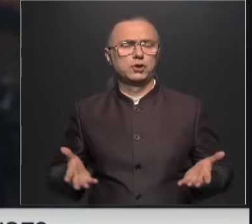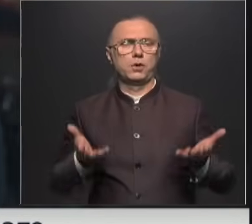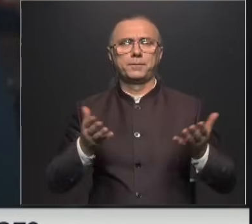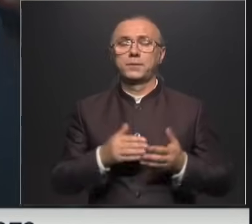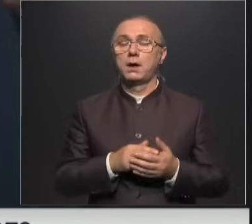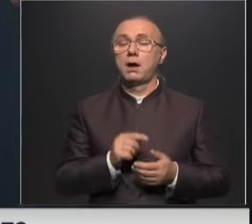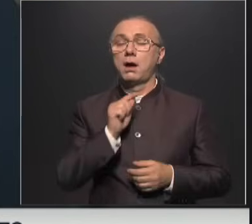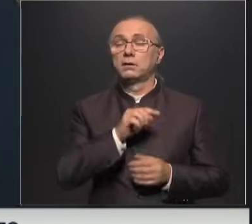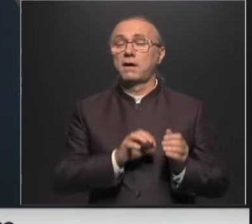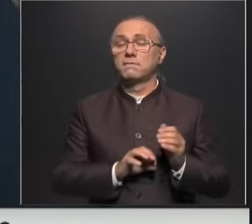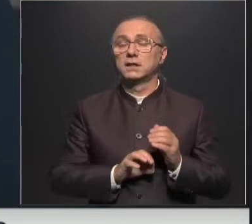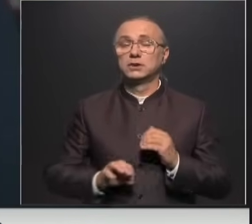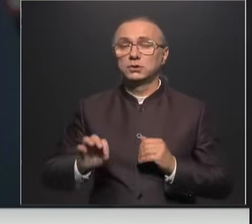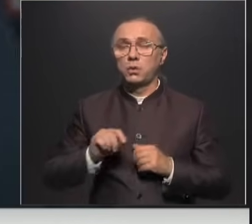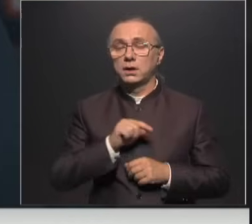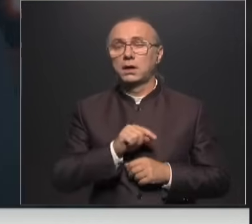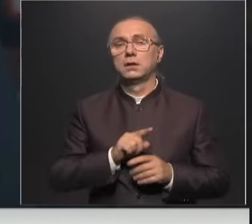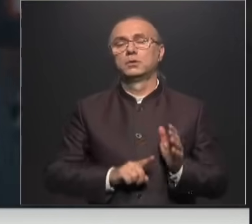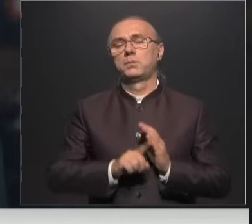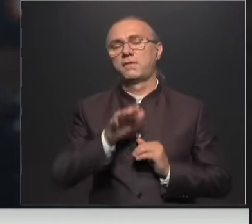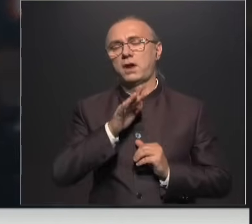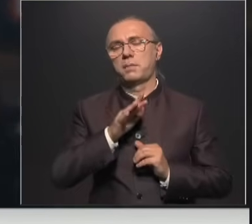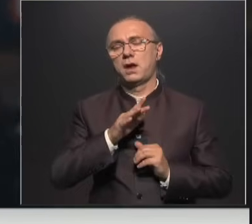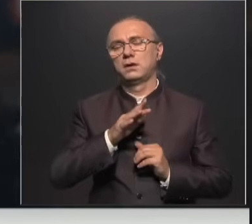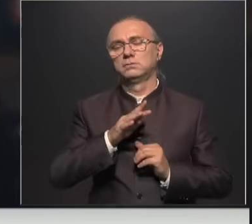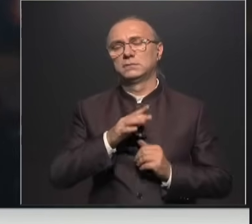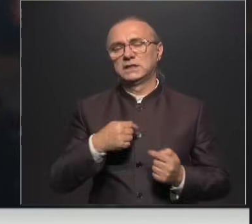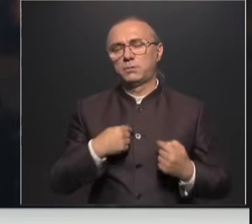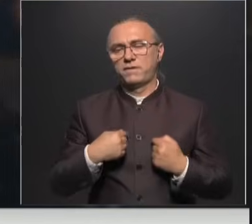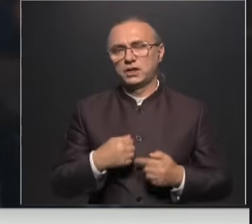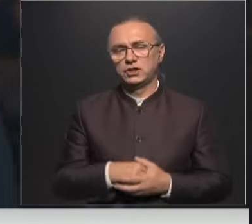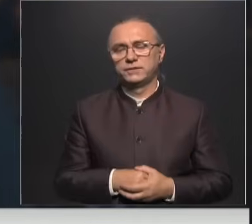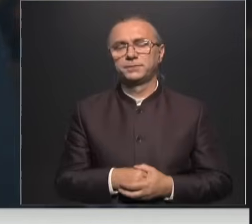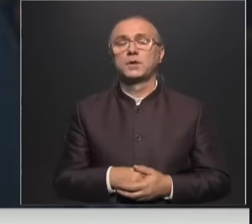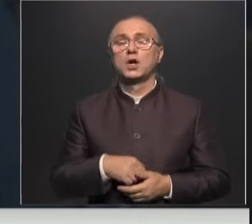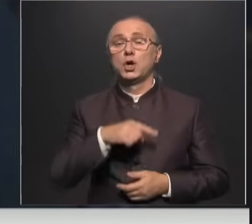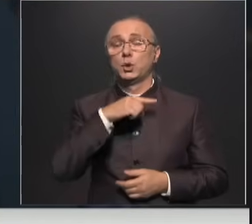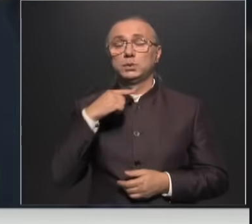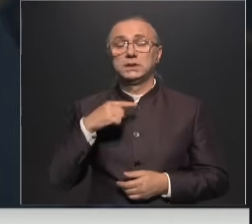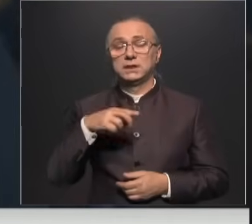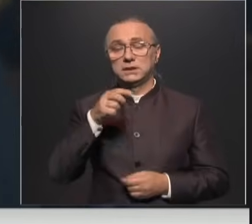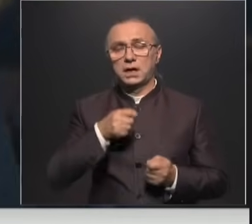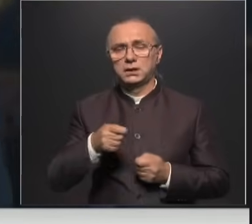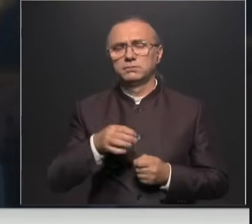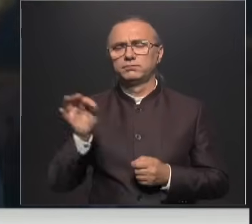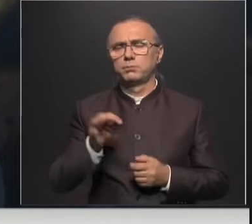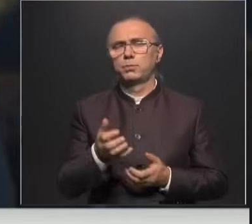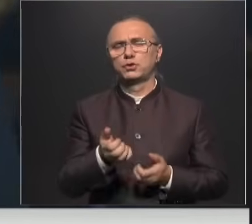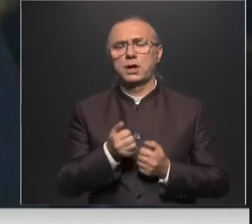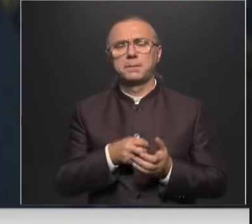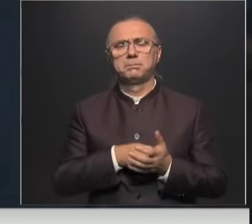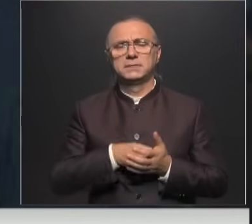время наступило время исповедничества. Русские цари регулярно получали просительные письма от восточных патриархов